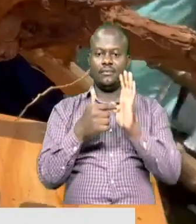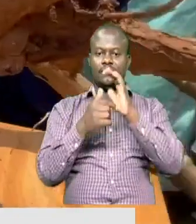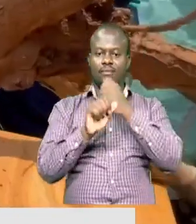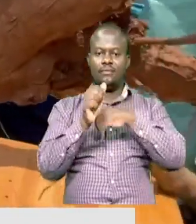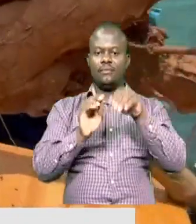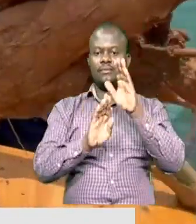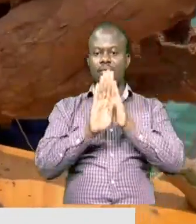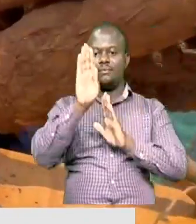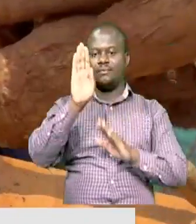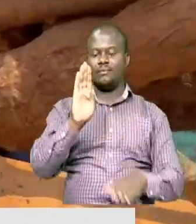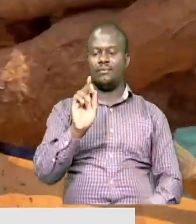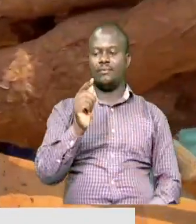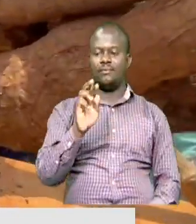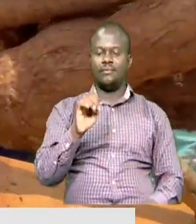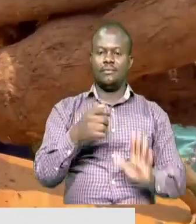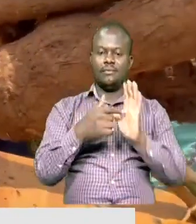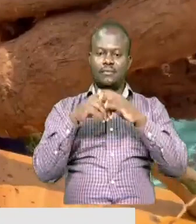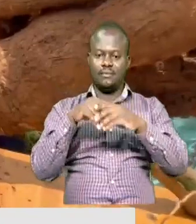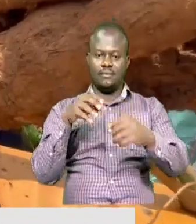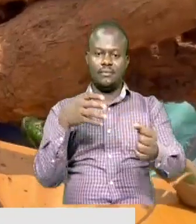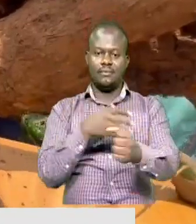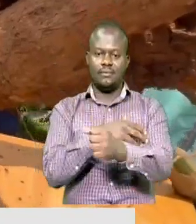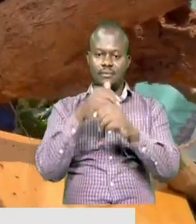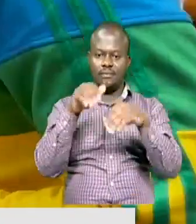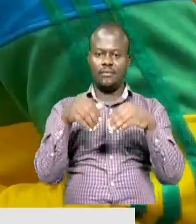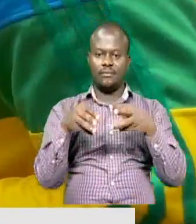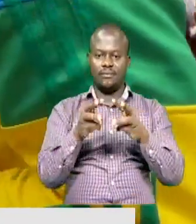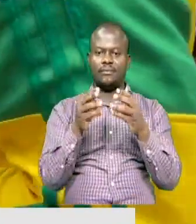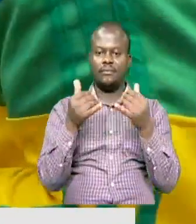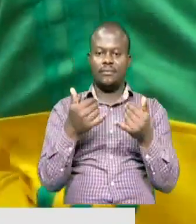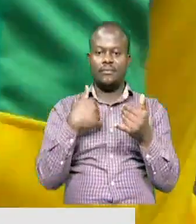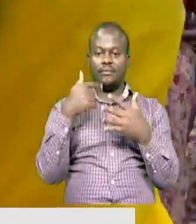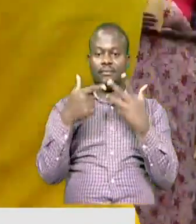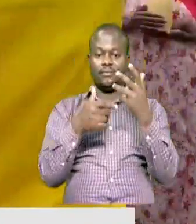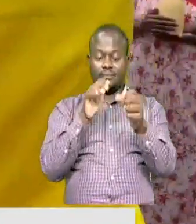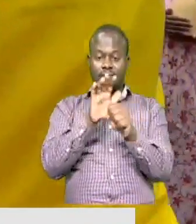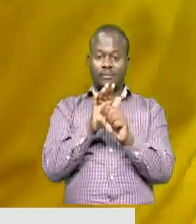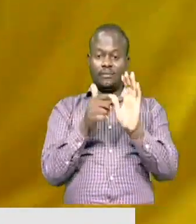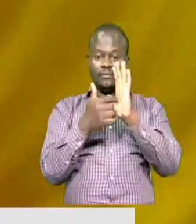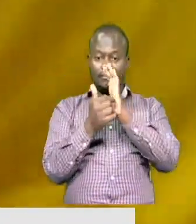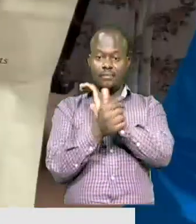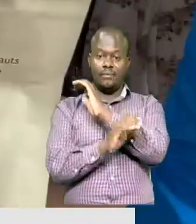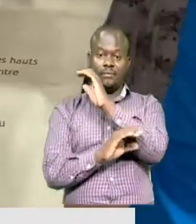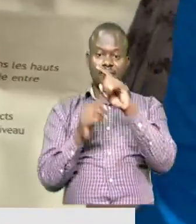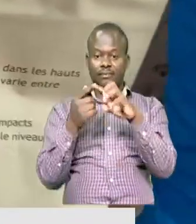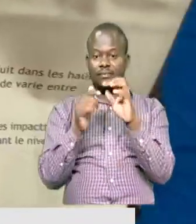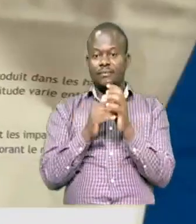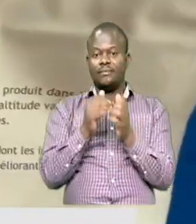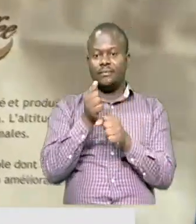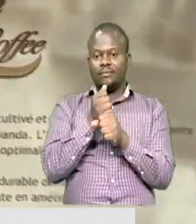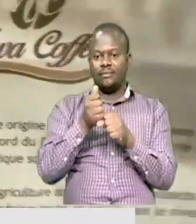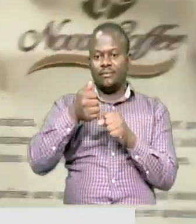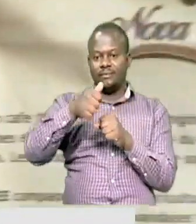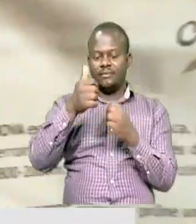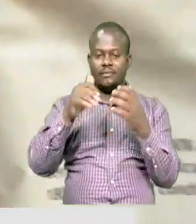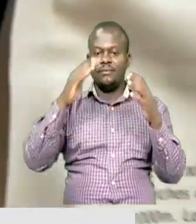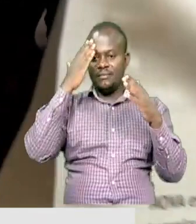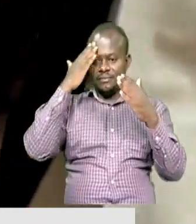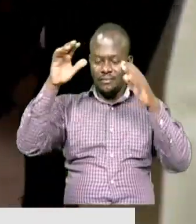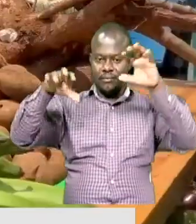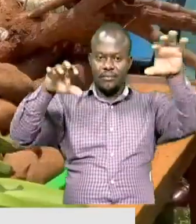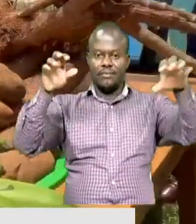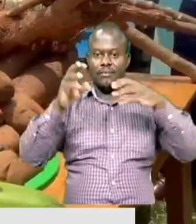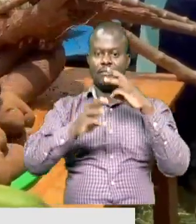by'iterambere. Bukuri yashyizwemo imbaraga mu buhinzi ku buryo uyu munsi bafite byinshi byo kwereka amahanga, ndetse kawa yabo imaze kumenyekana hirya no hino ku